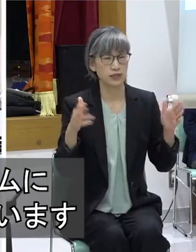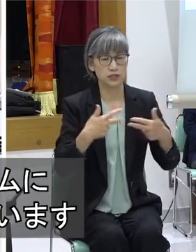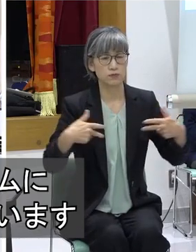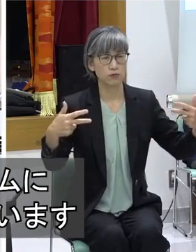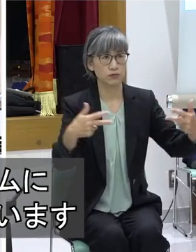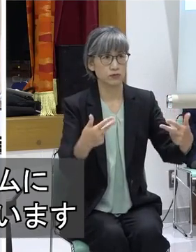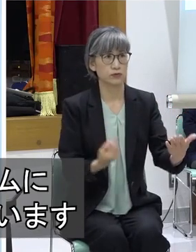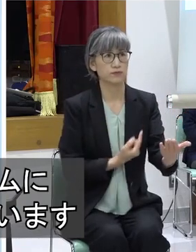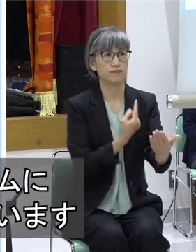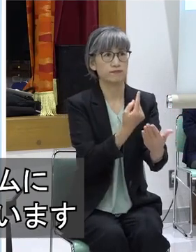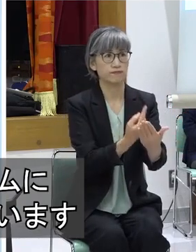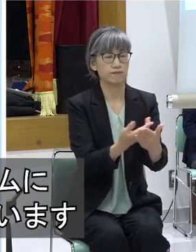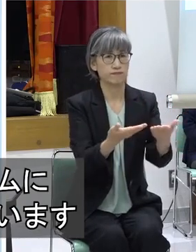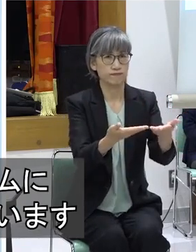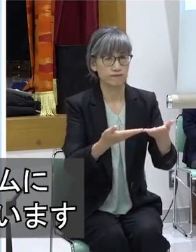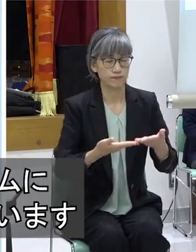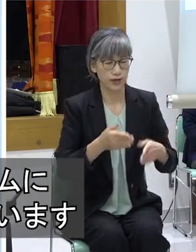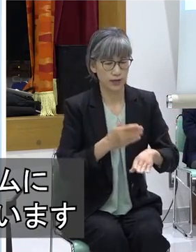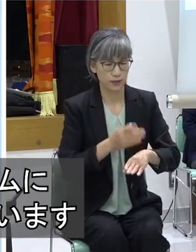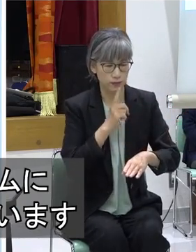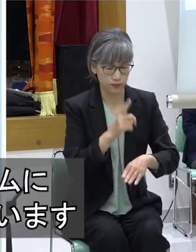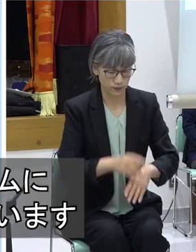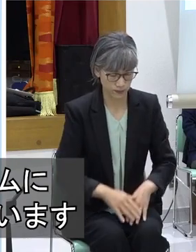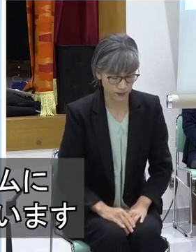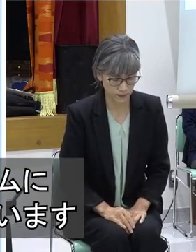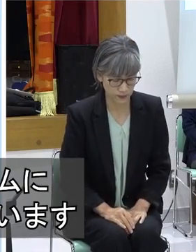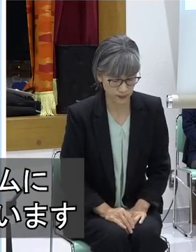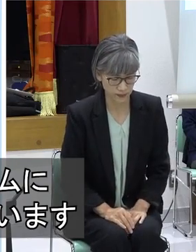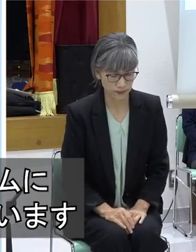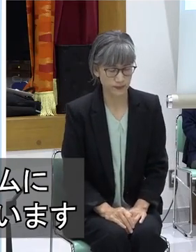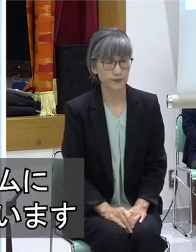参加いただきまして誠にありがとうございます。